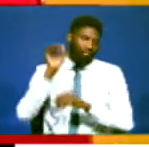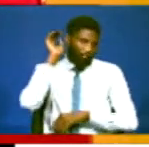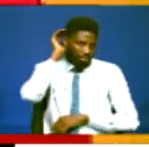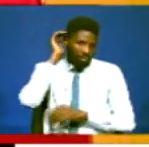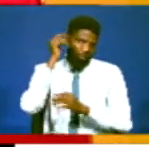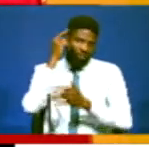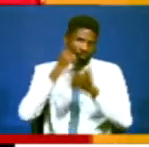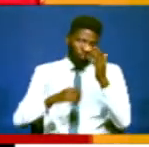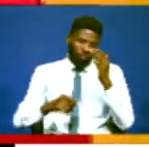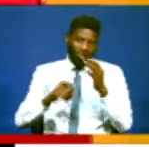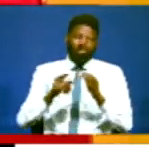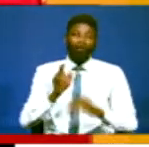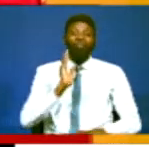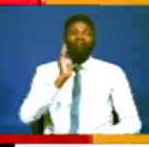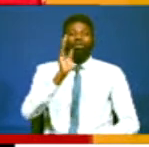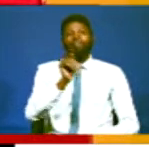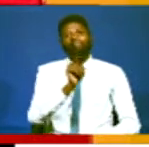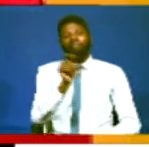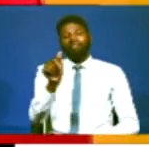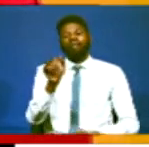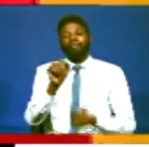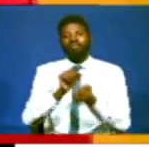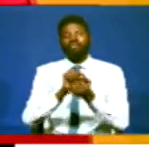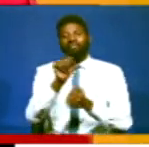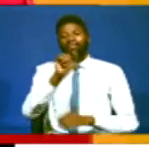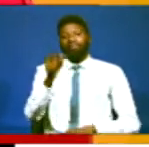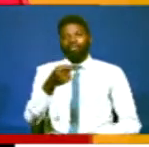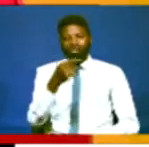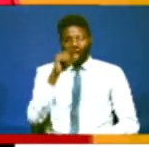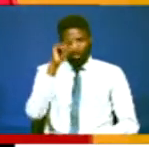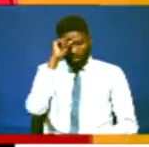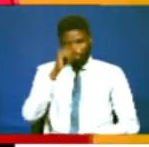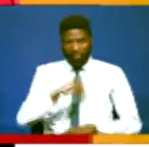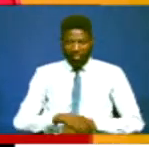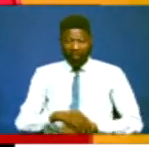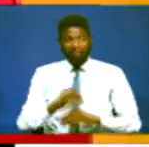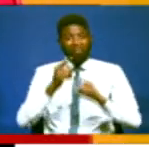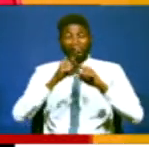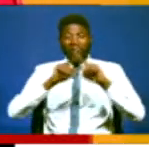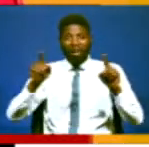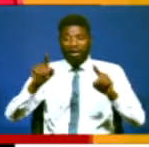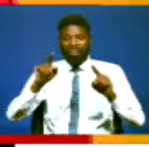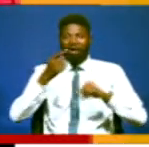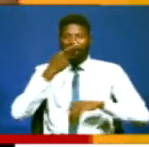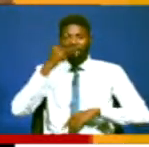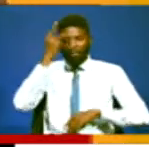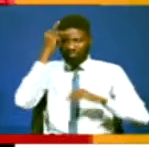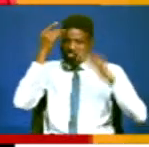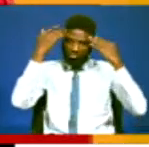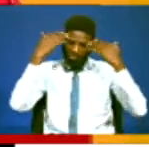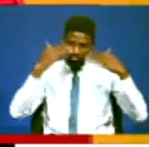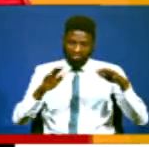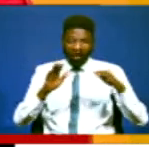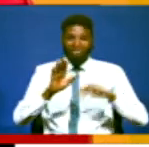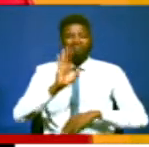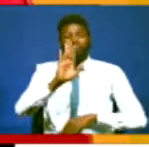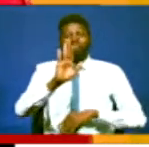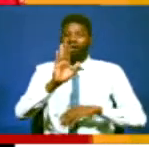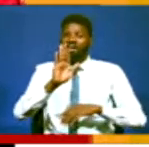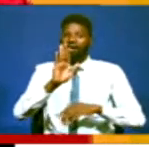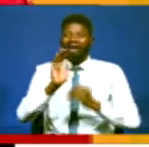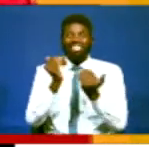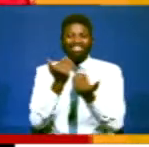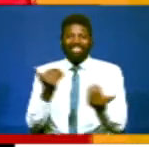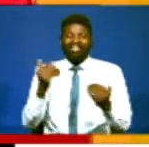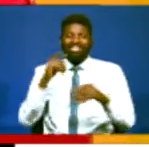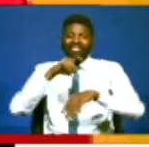kulipiwa shilingi 1015 na serikali. Wazazi hawajui ni vitu gani ambavyo watoto wao wanahitaji kule shuleni. Vitabu